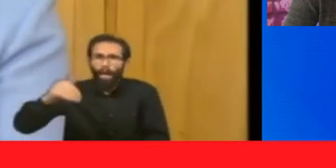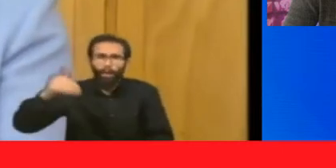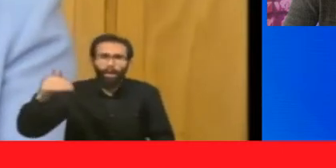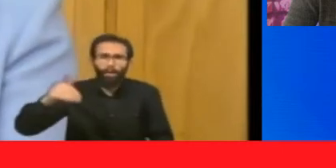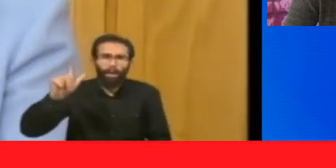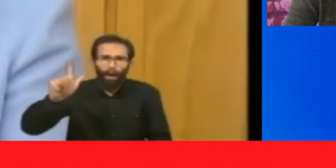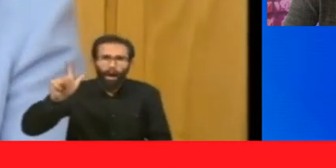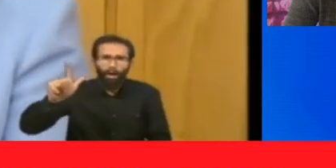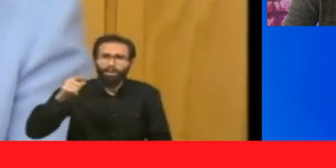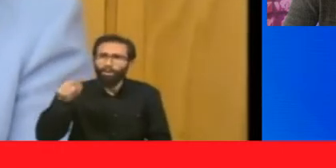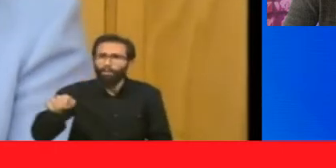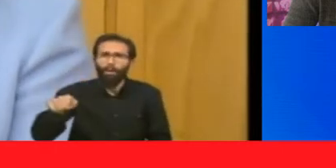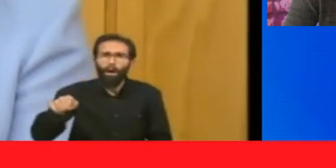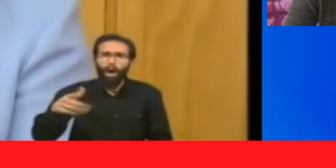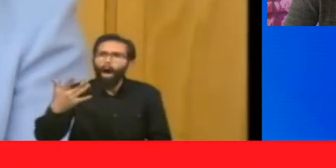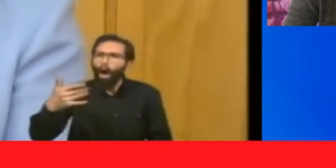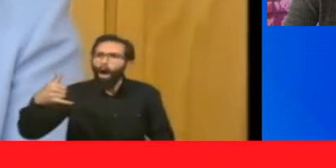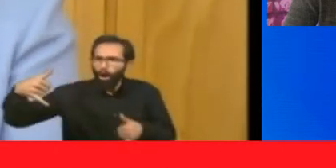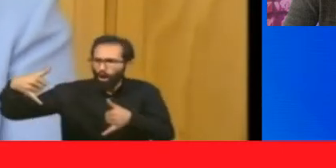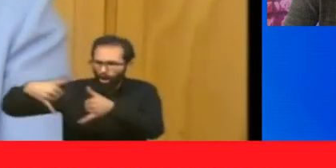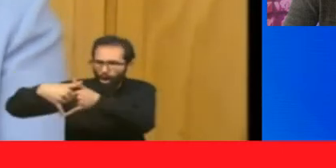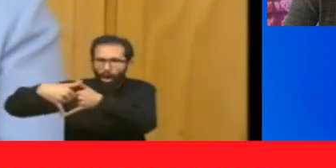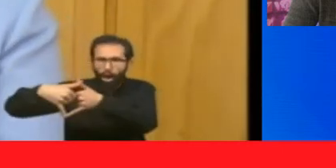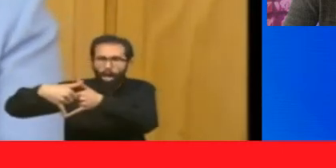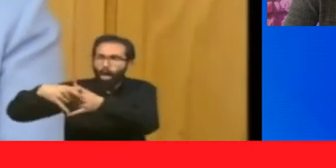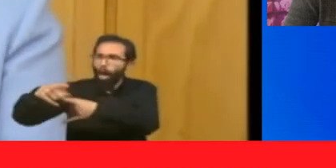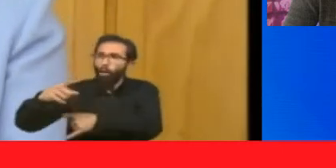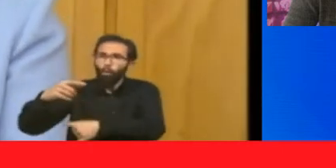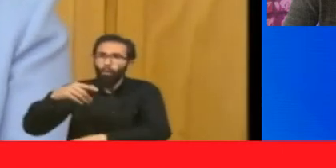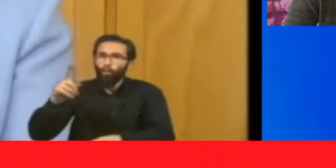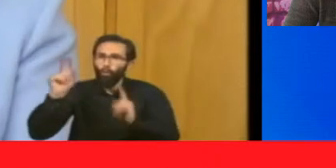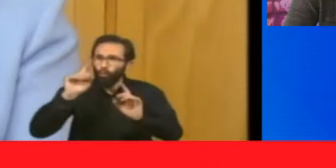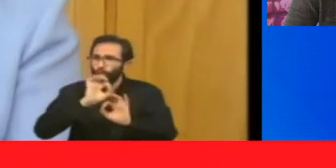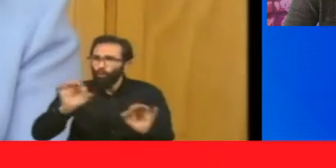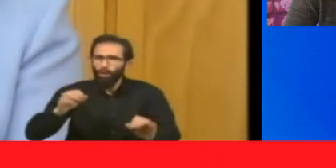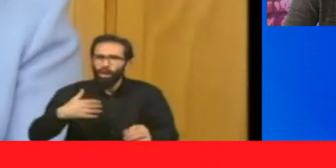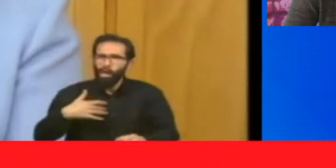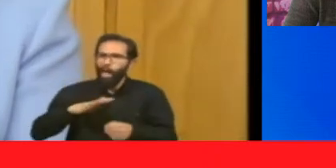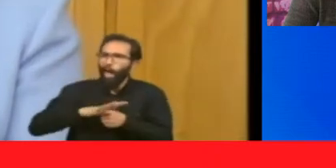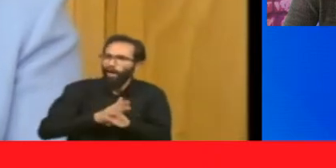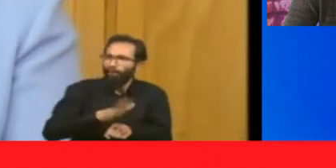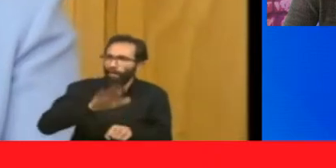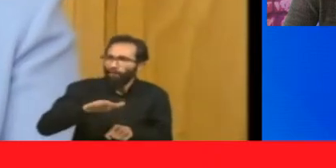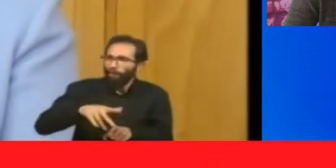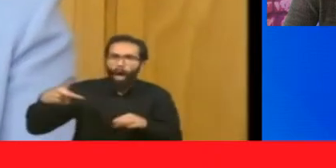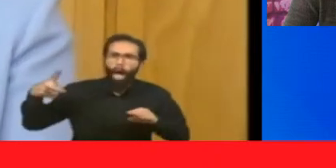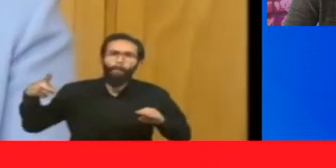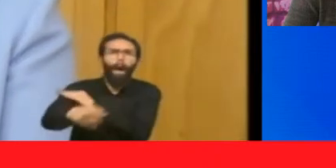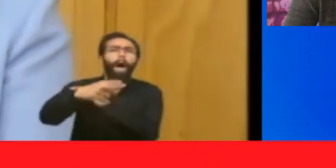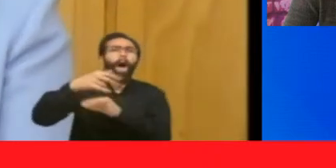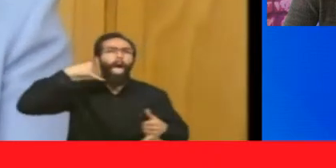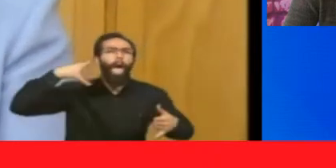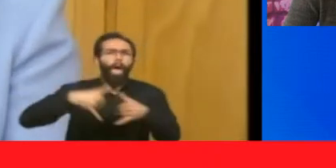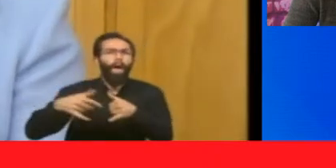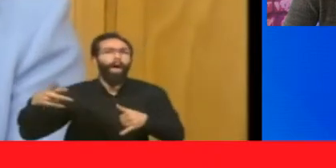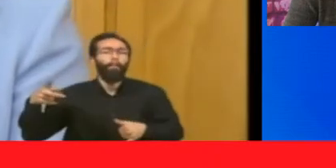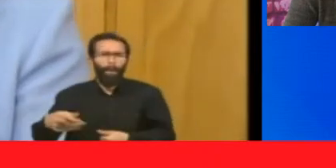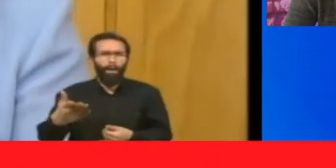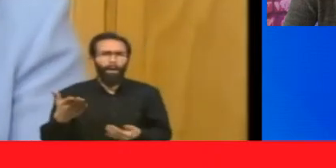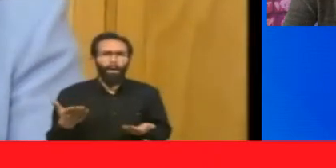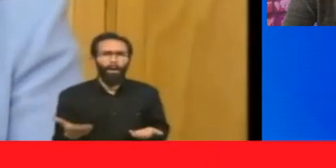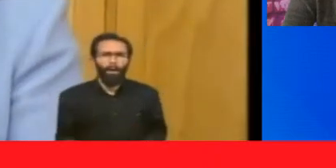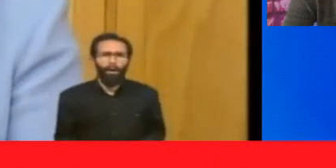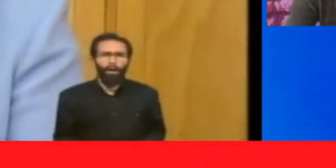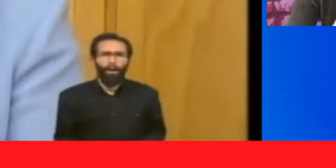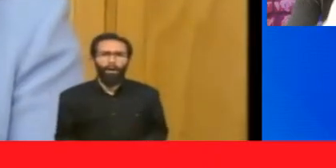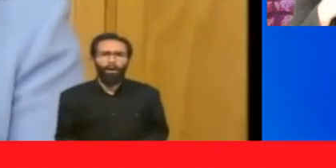itibaren görüşmenin kesildiğini ve tamamlanmadığını kamuoyuna açıklamıştır. Bu bir telefon